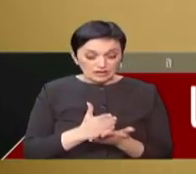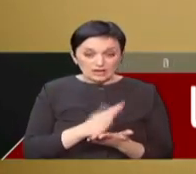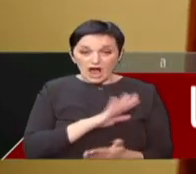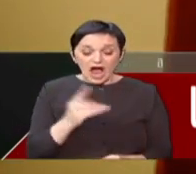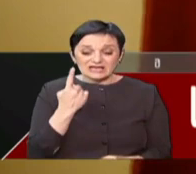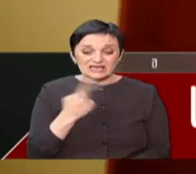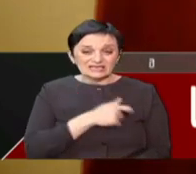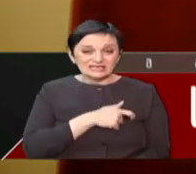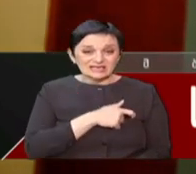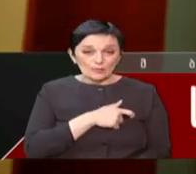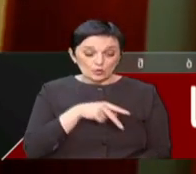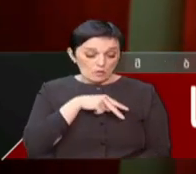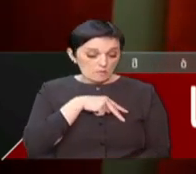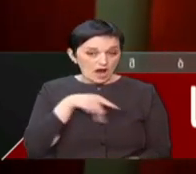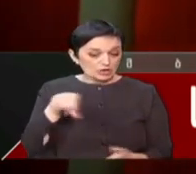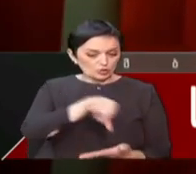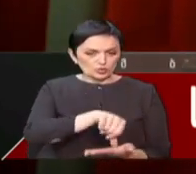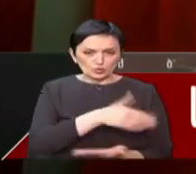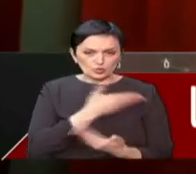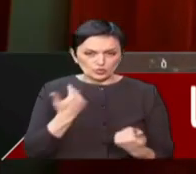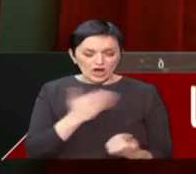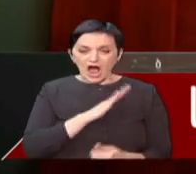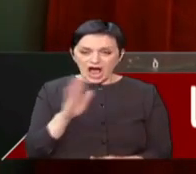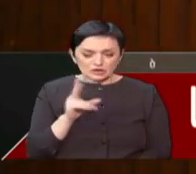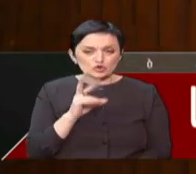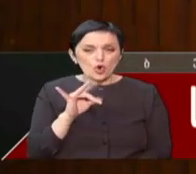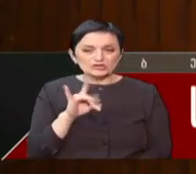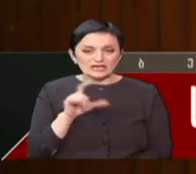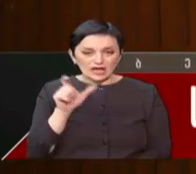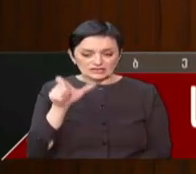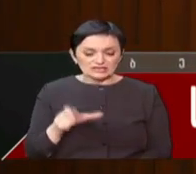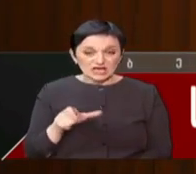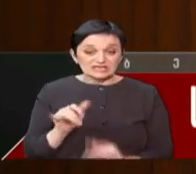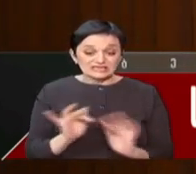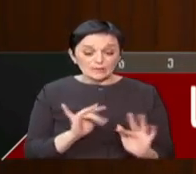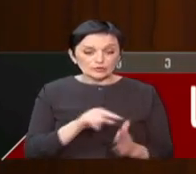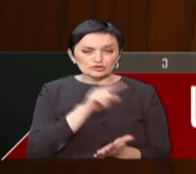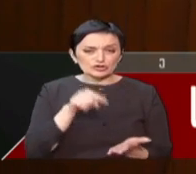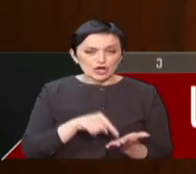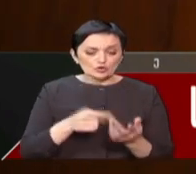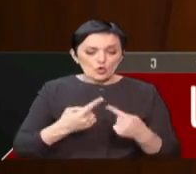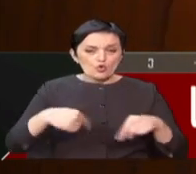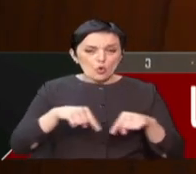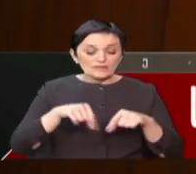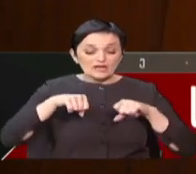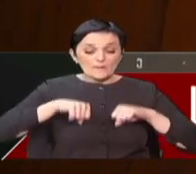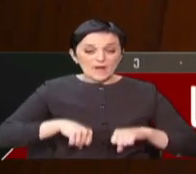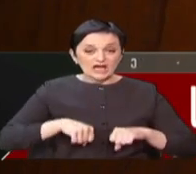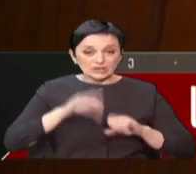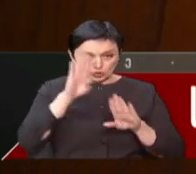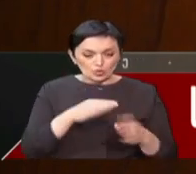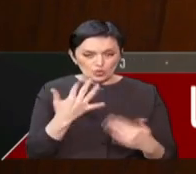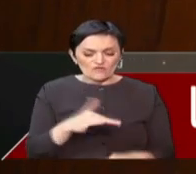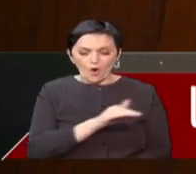erti deputati parlamentshi dges ar gamochenila. Mat choris arts Irakli Kovzanadze, romelmats saprotseduro sakitkhta komitets mandatis datovebaze